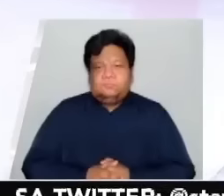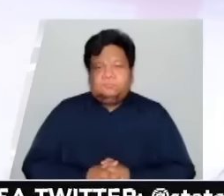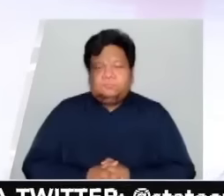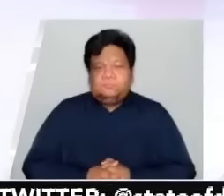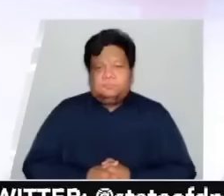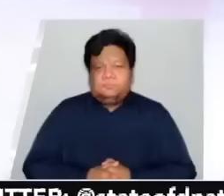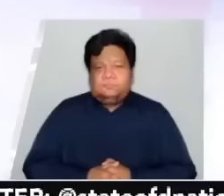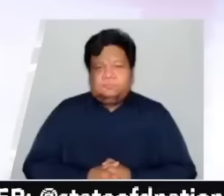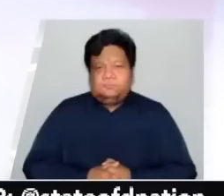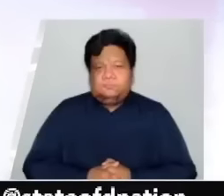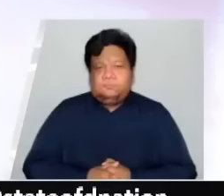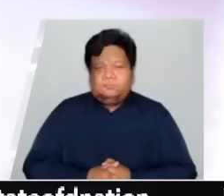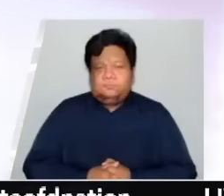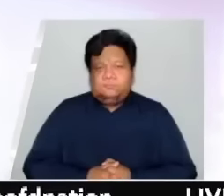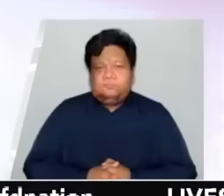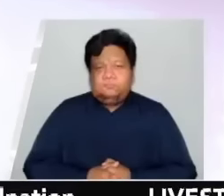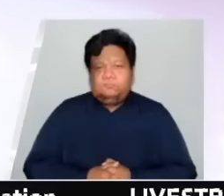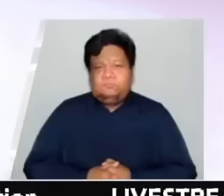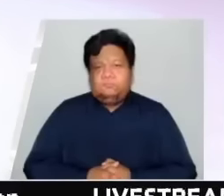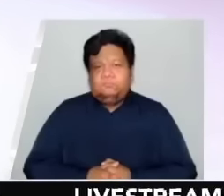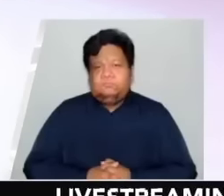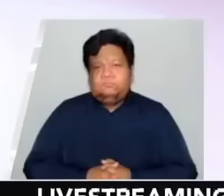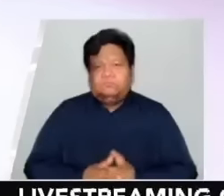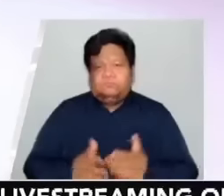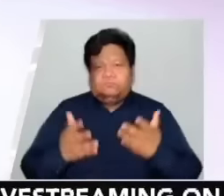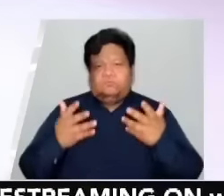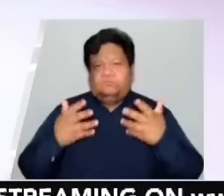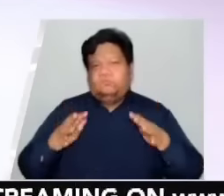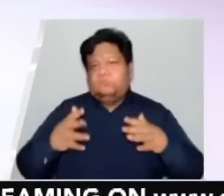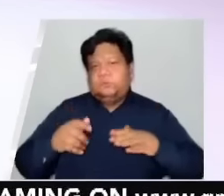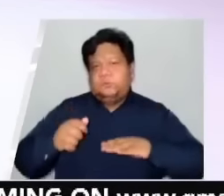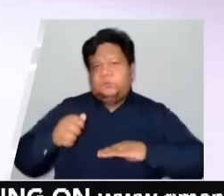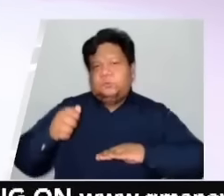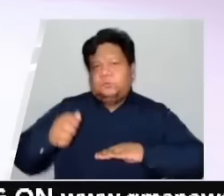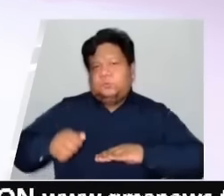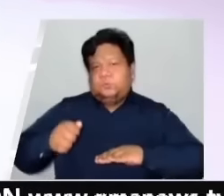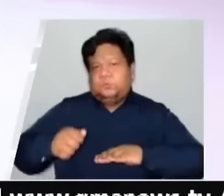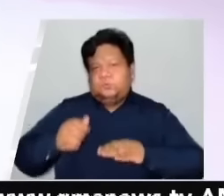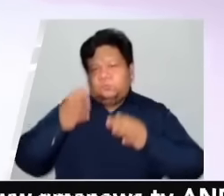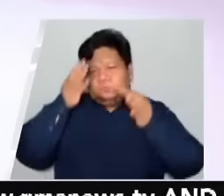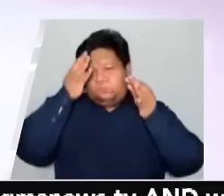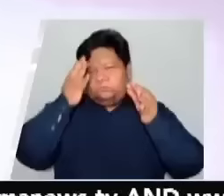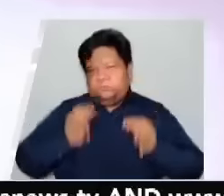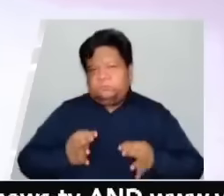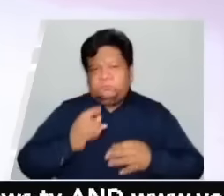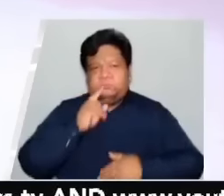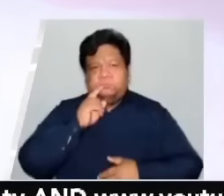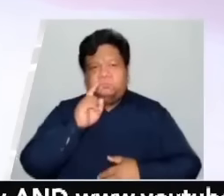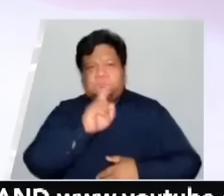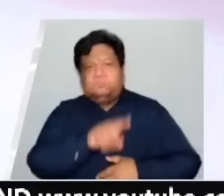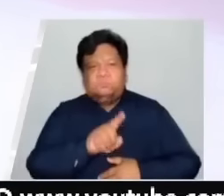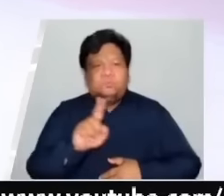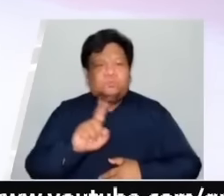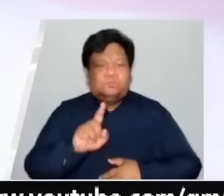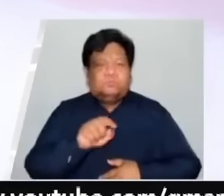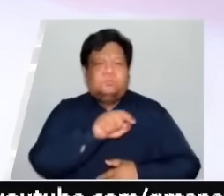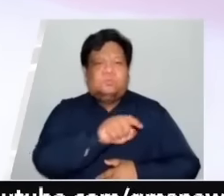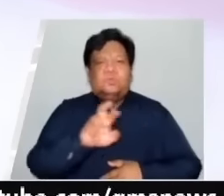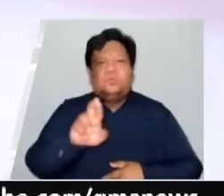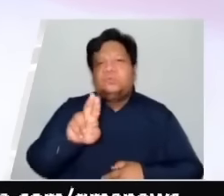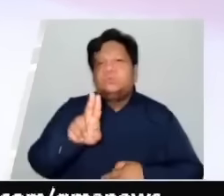Inaaresto na rin ng korte ang komedyanteng si Rufa May Quinto dahil sa pagkakadawit sa issue ng Dermacare Beyond Skincare